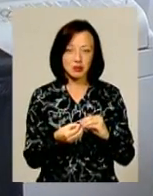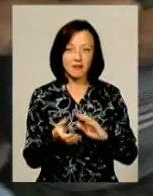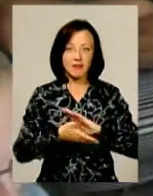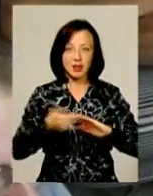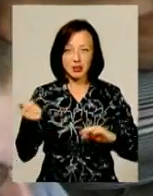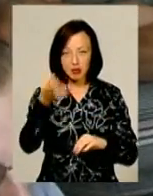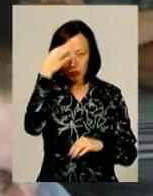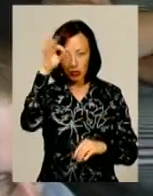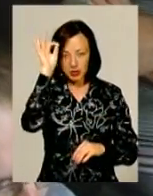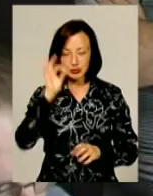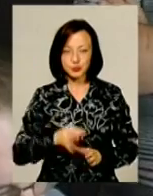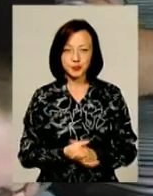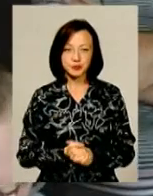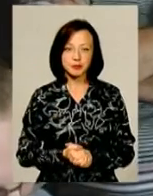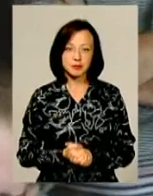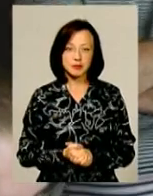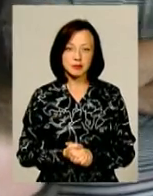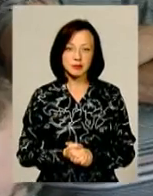поліцію.